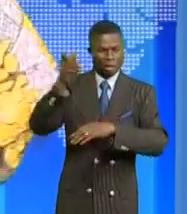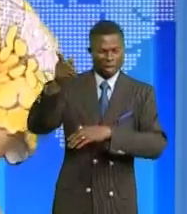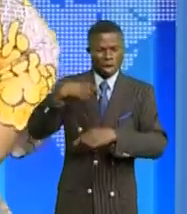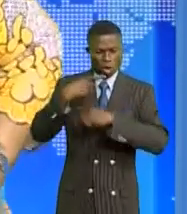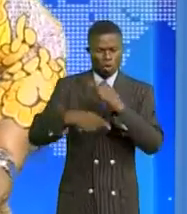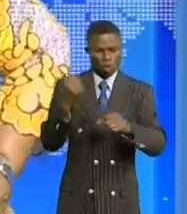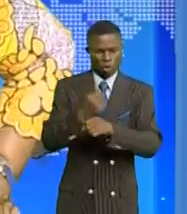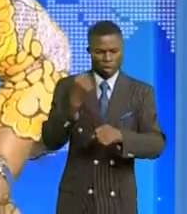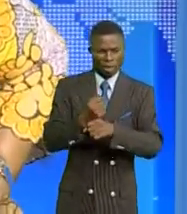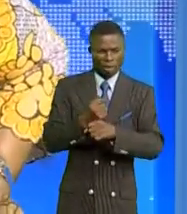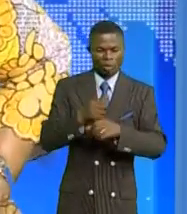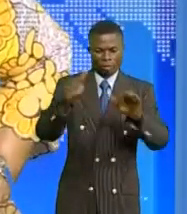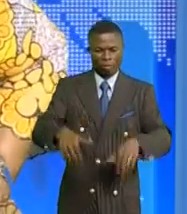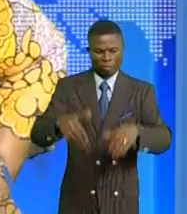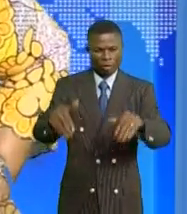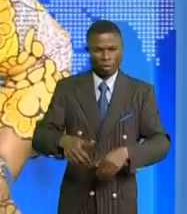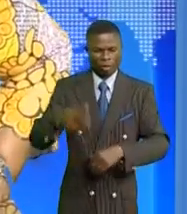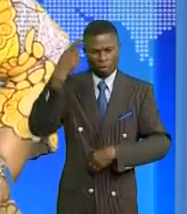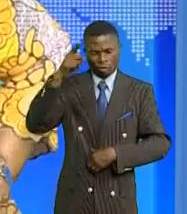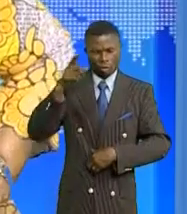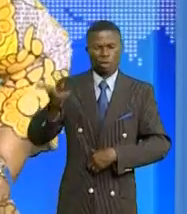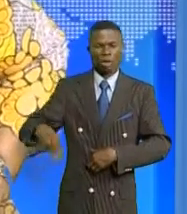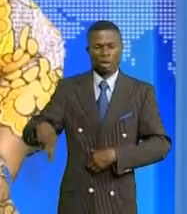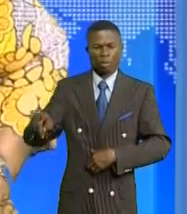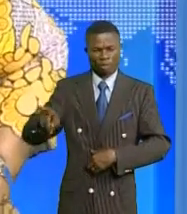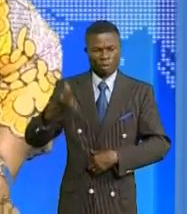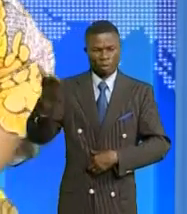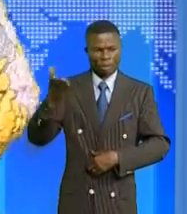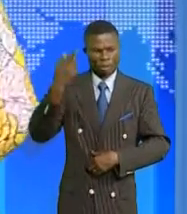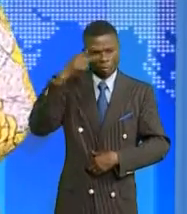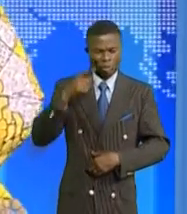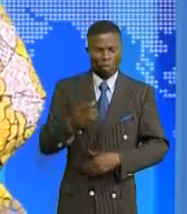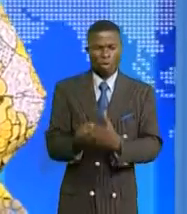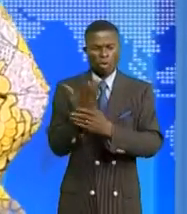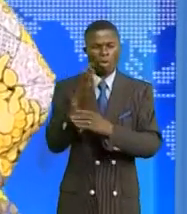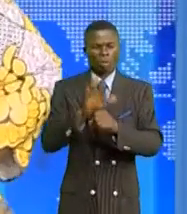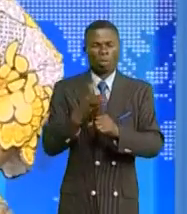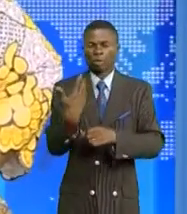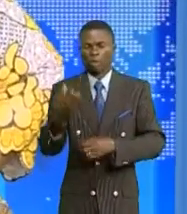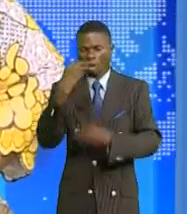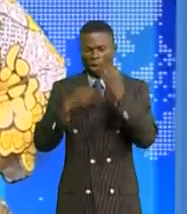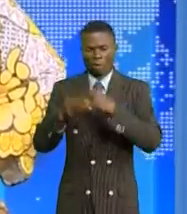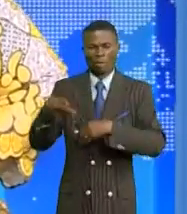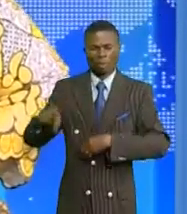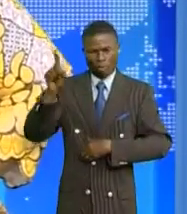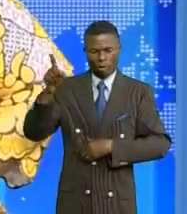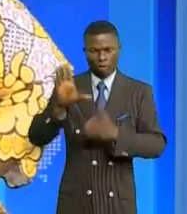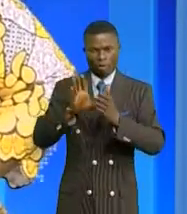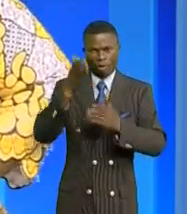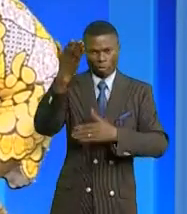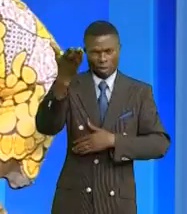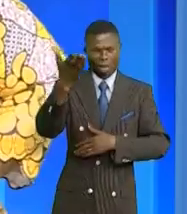place, ils vont s'exercer à l'agriculture dans le but d'accroître la production agricole dans cette partie du pays. C'est un commentaire de